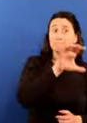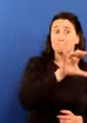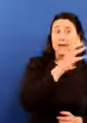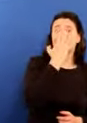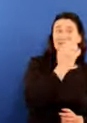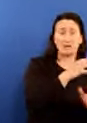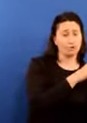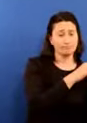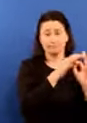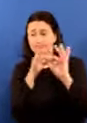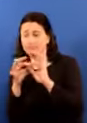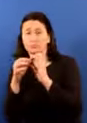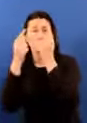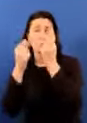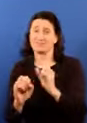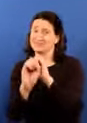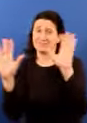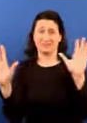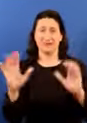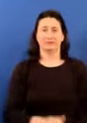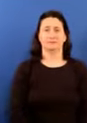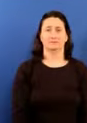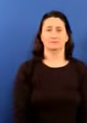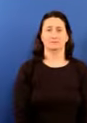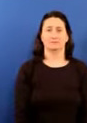egoera hau eragin dutenei. Azkenik zere esan du Jose Luis